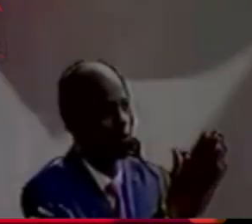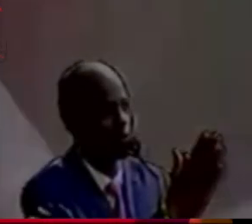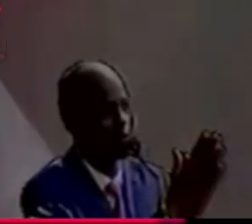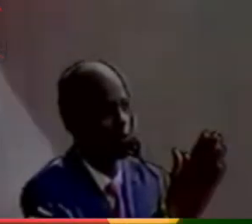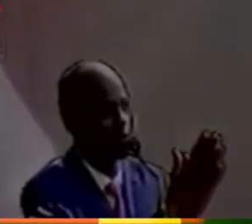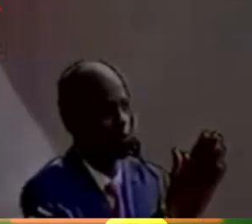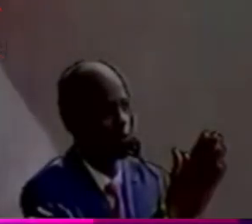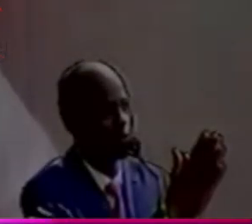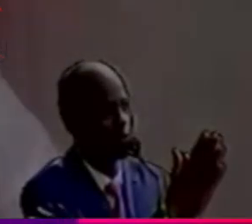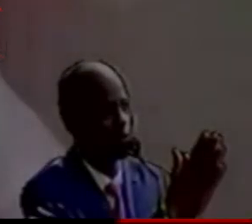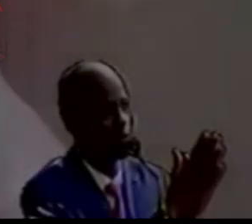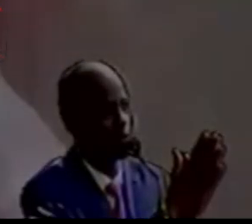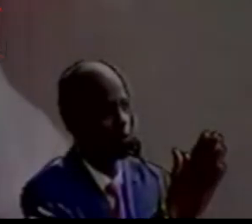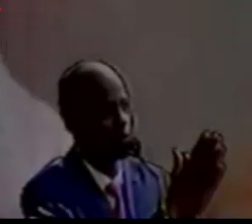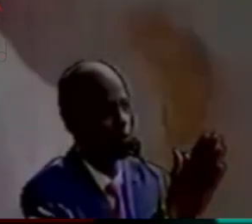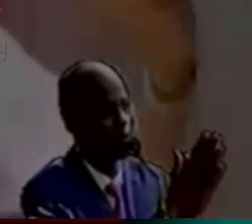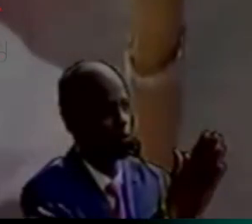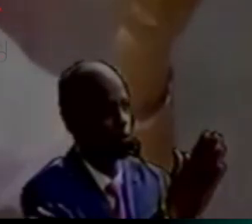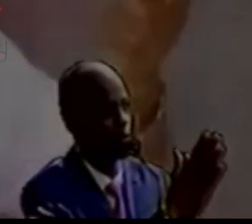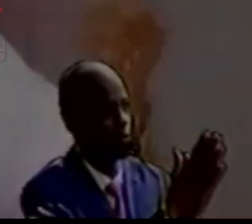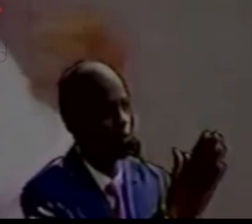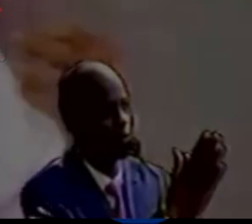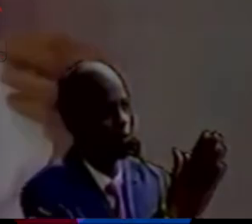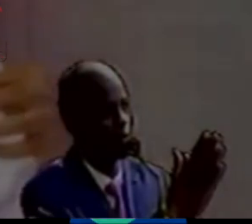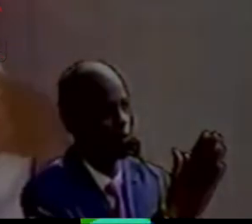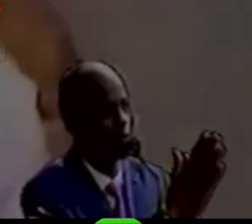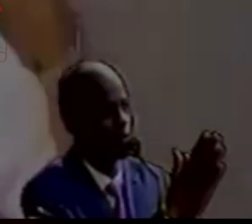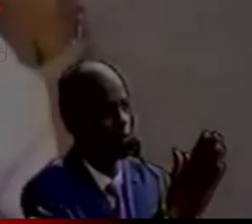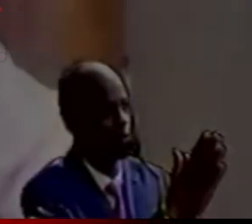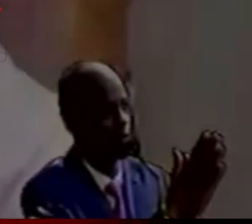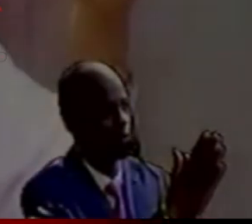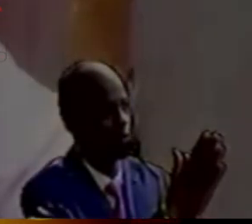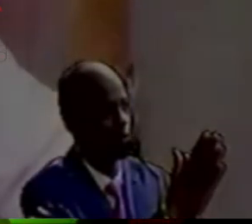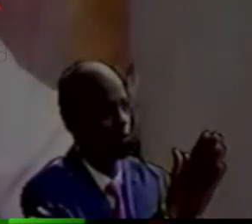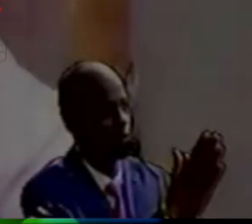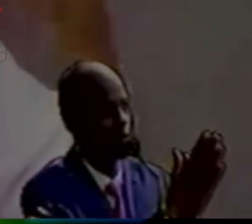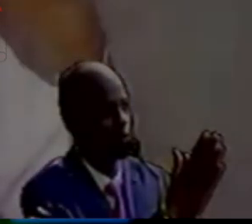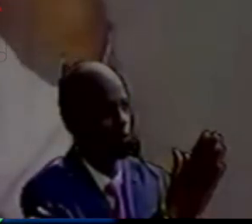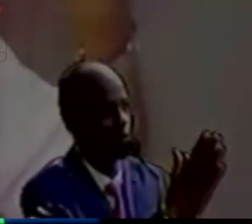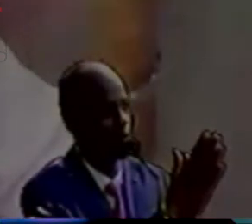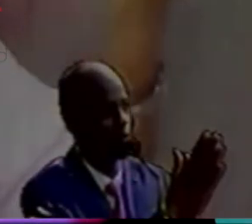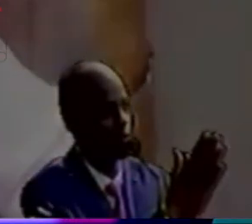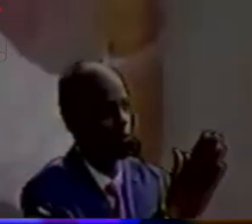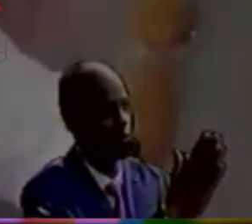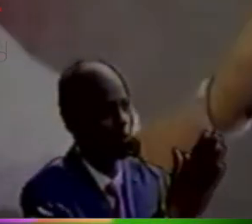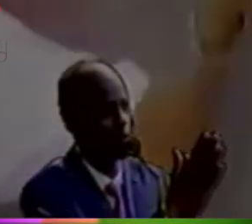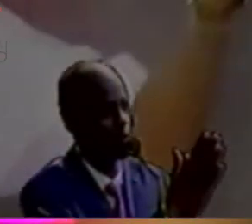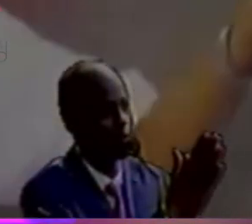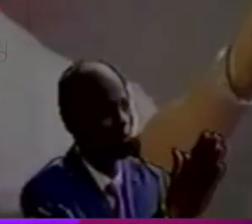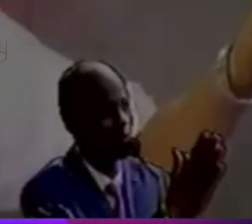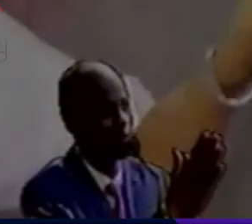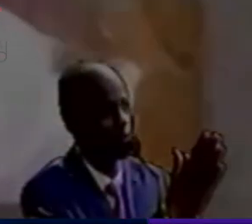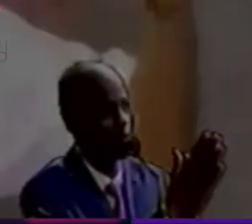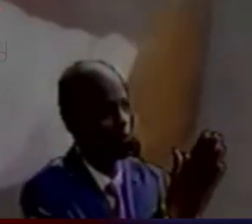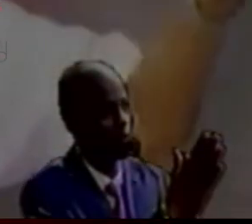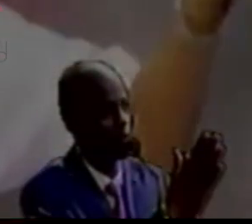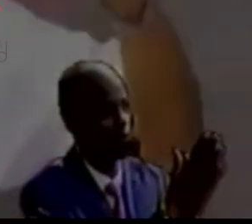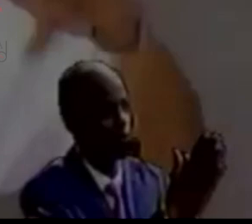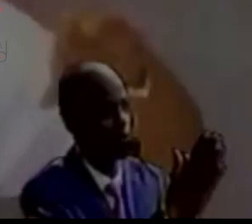nous avons des médicaments que nous avons mal fait. Nous avons des clous, ok, on caisse pour une zone qui va